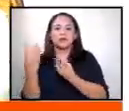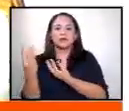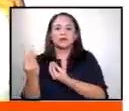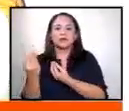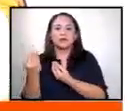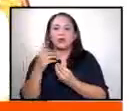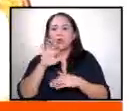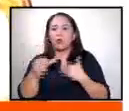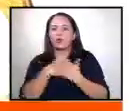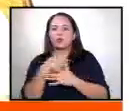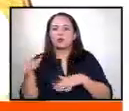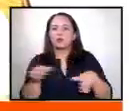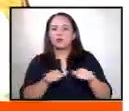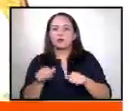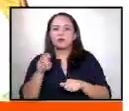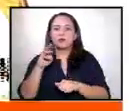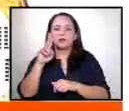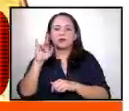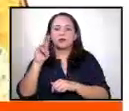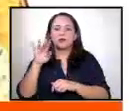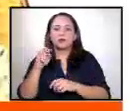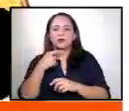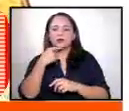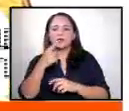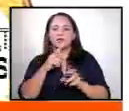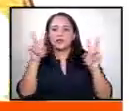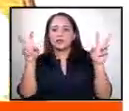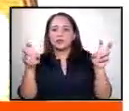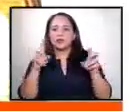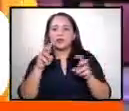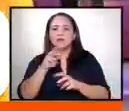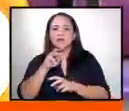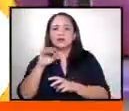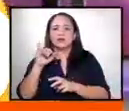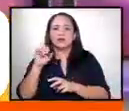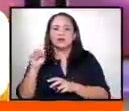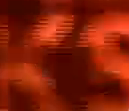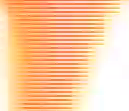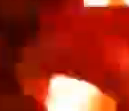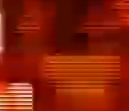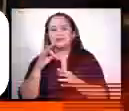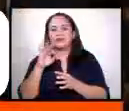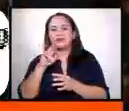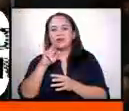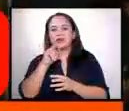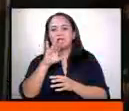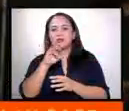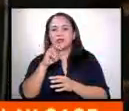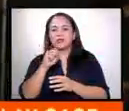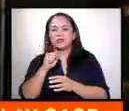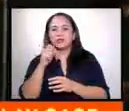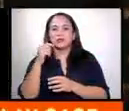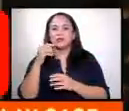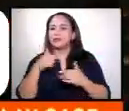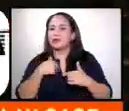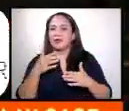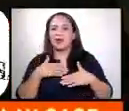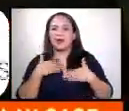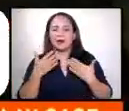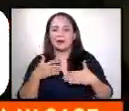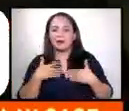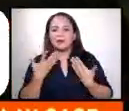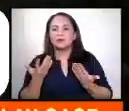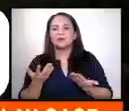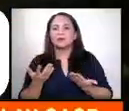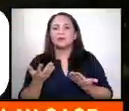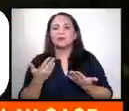naman daw siya sa lahat ng activities ng Miss Universe at sinagot pa niya ang issue sa Miss U franchise. She's happy to